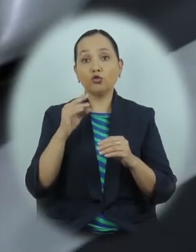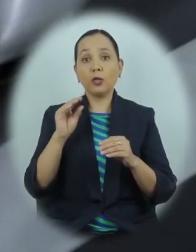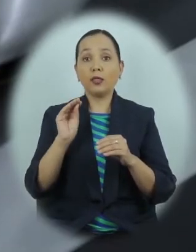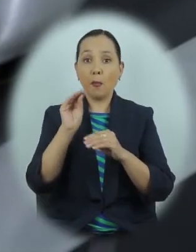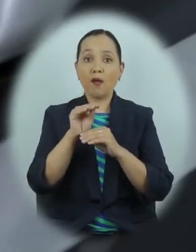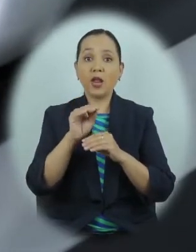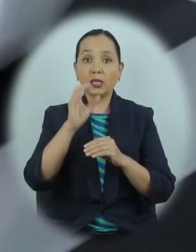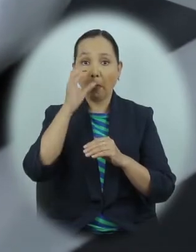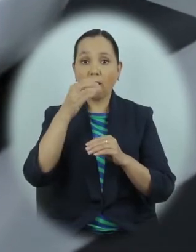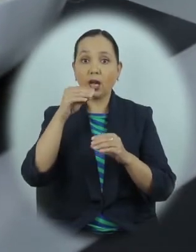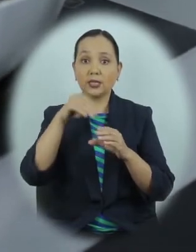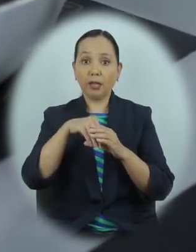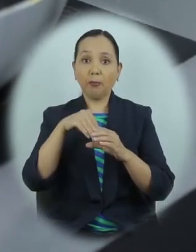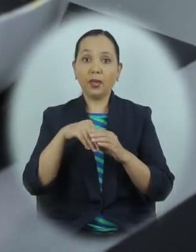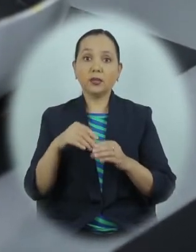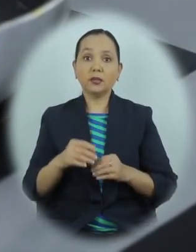перец